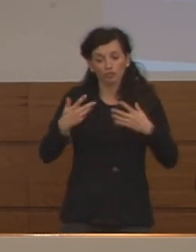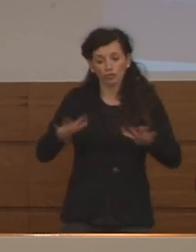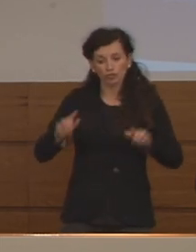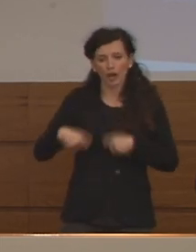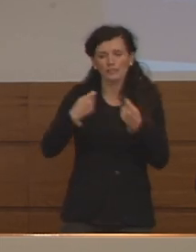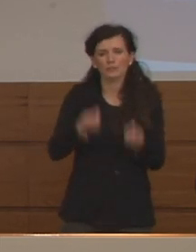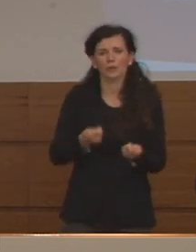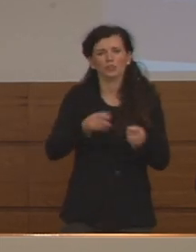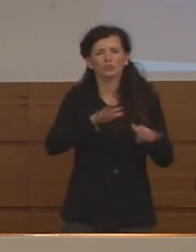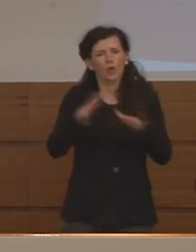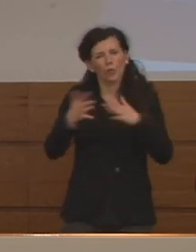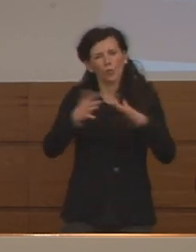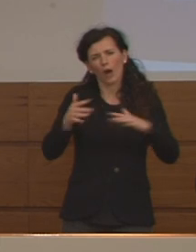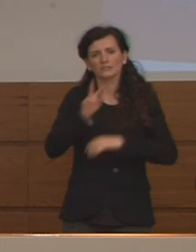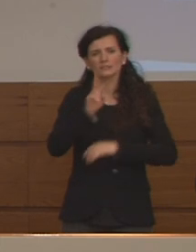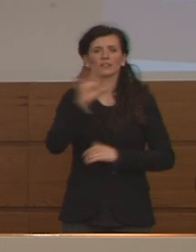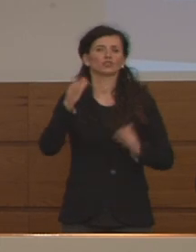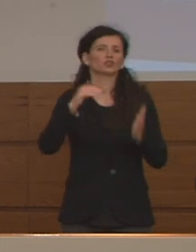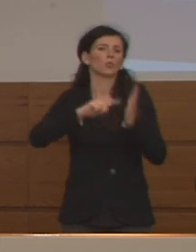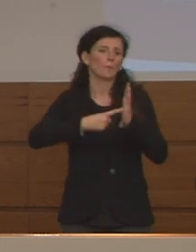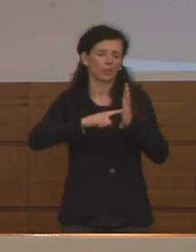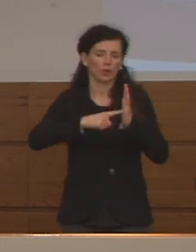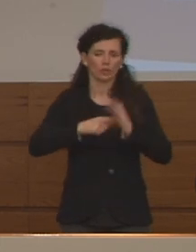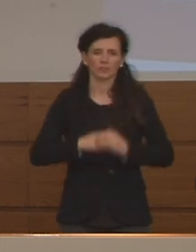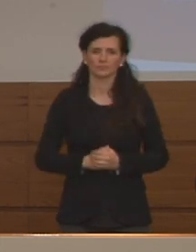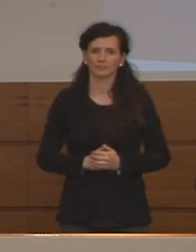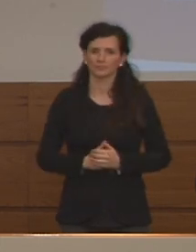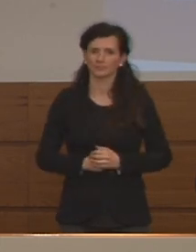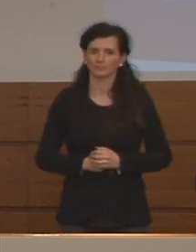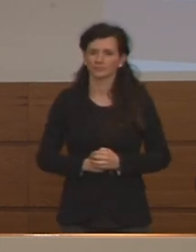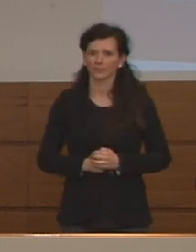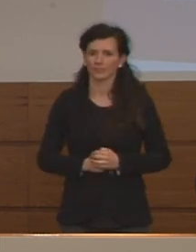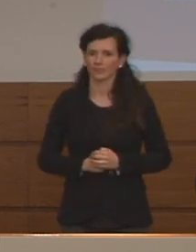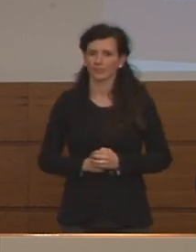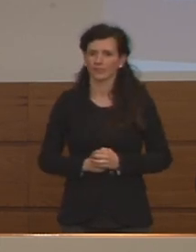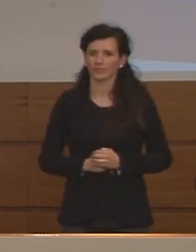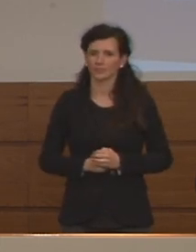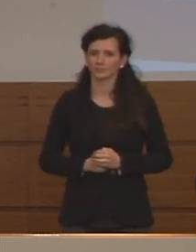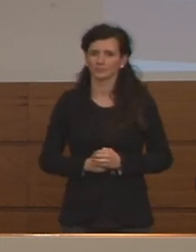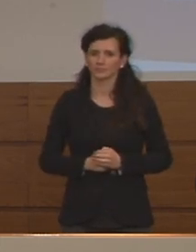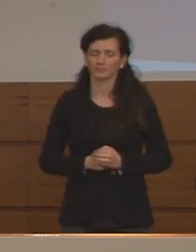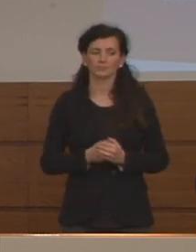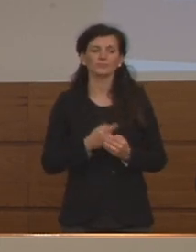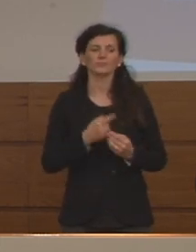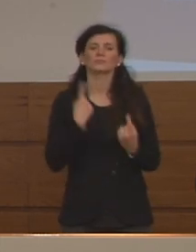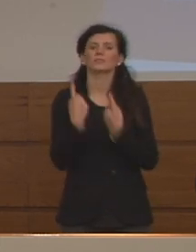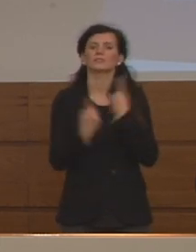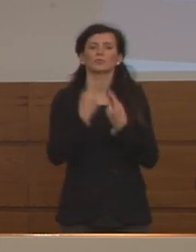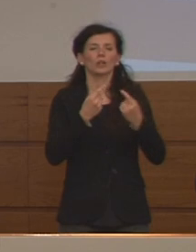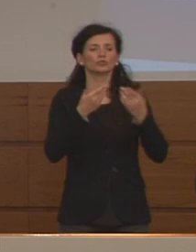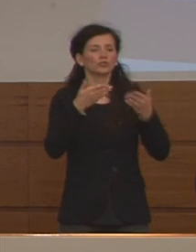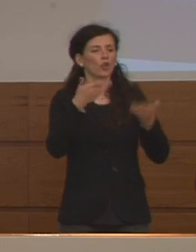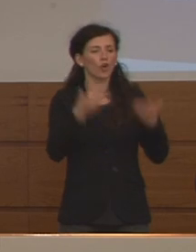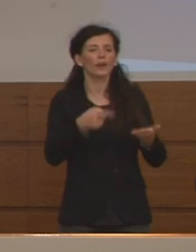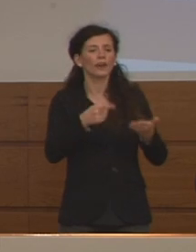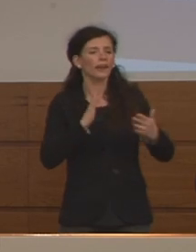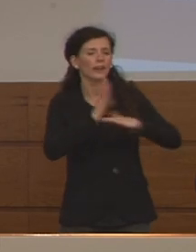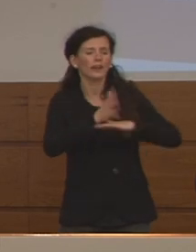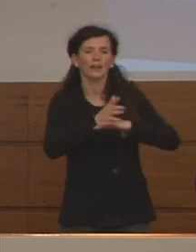spesi quasi 25 milioni per quanto riguarda le forze in campo voglio ricordare il numero